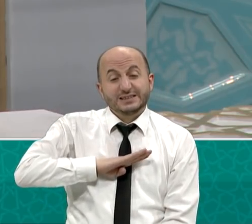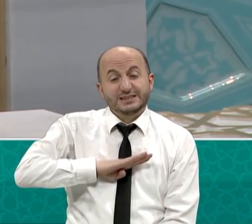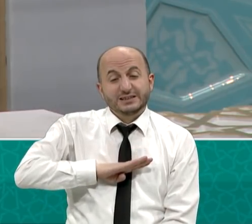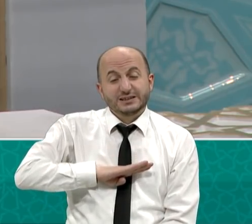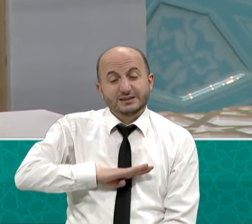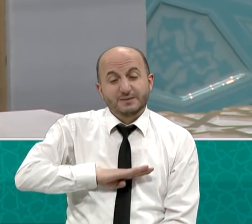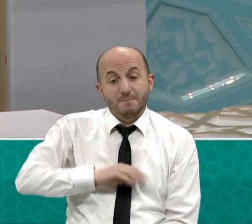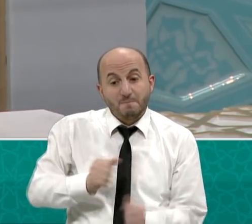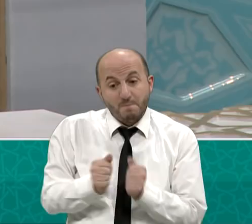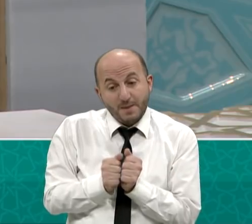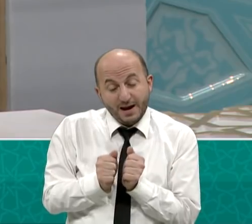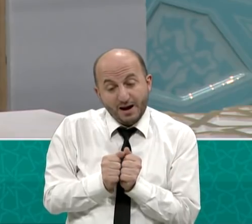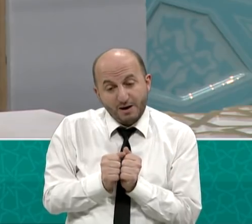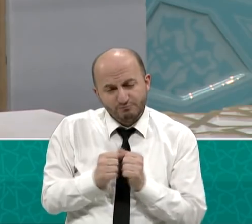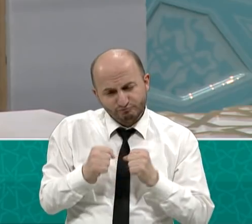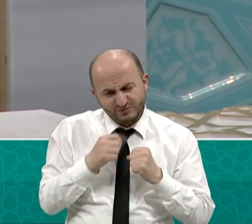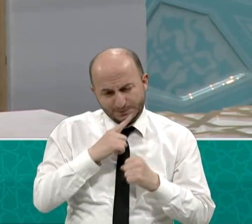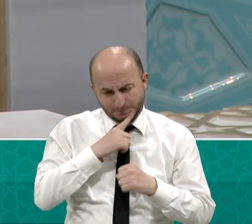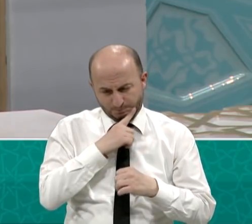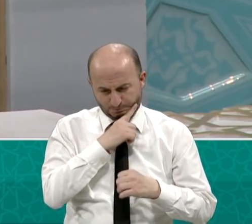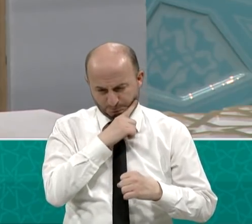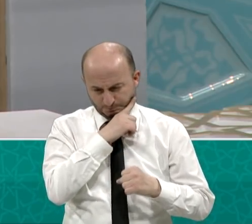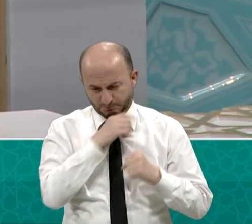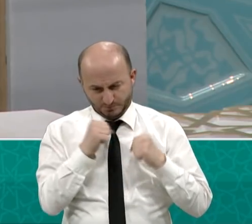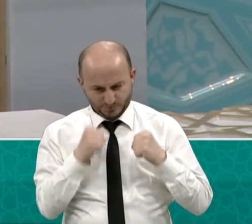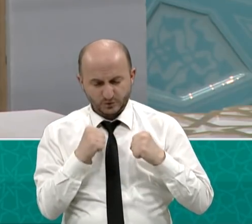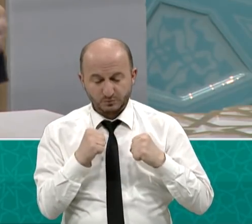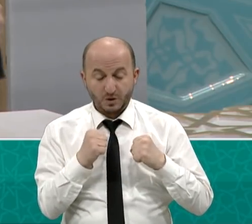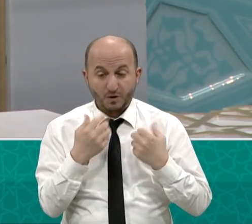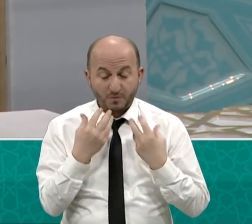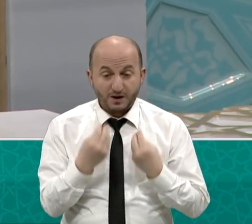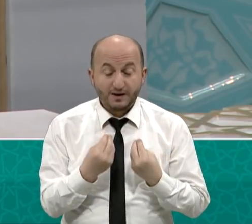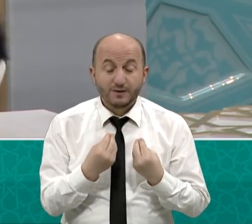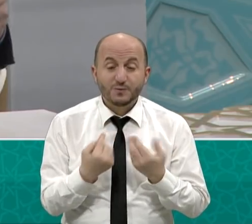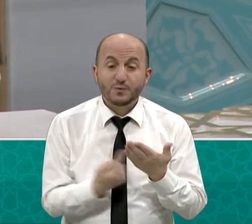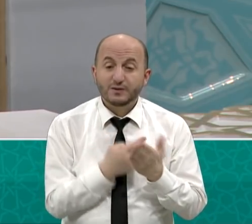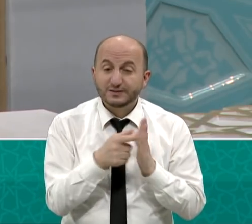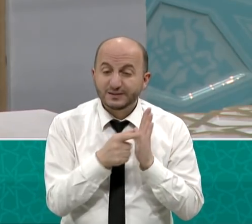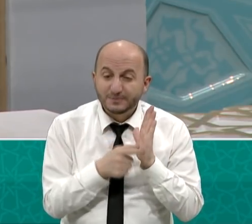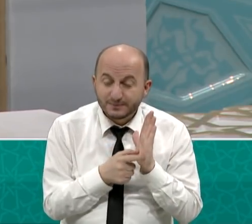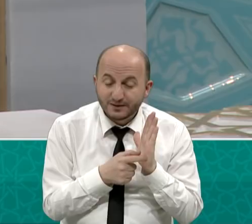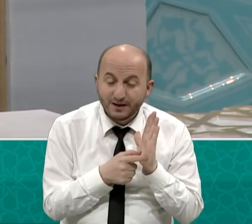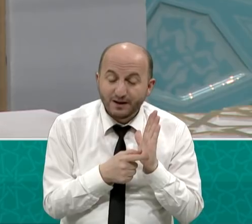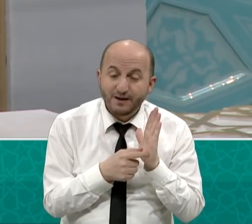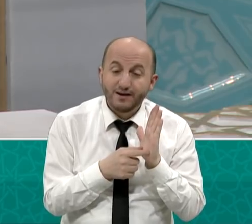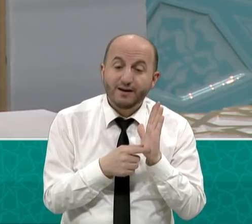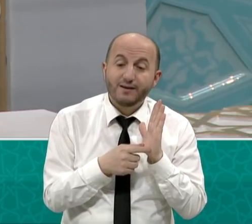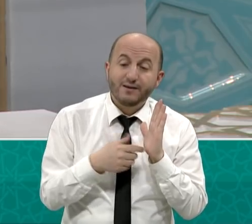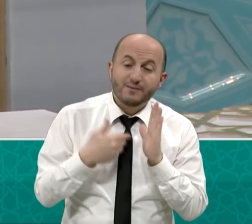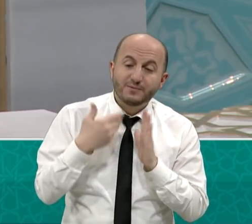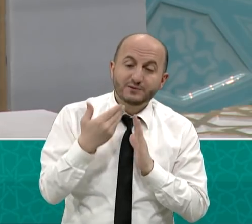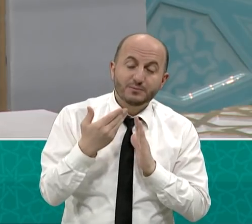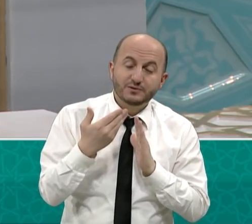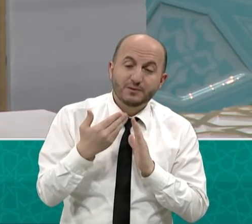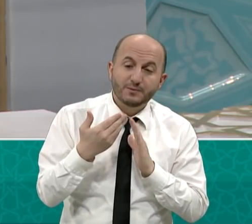birlikte dayanabilme, direnebilmekten geçer akabe. Yani ayet-i kerimede müşareket ifadesi olarak ve tevâsav